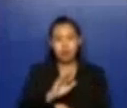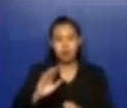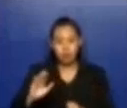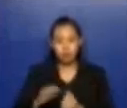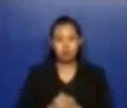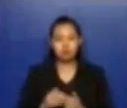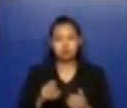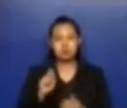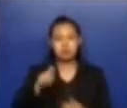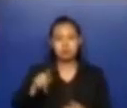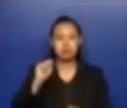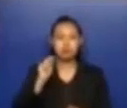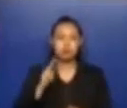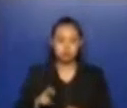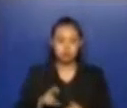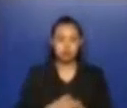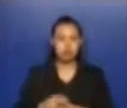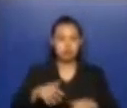ครับ